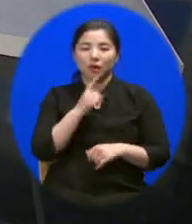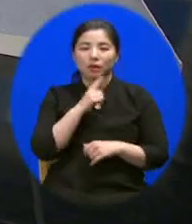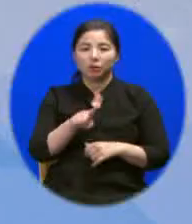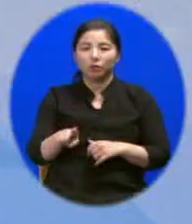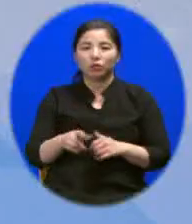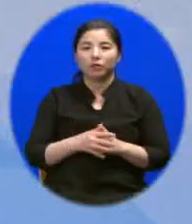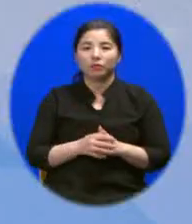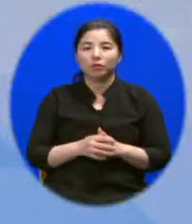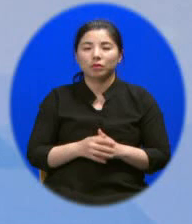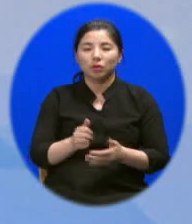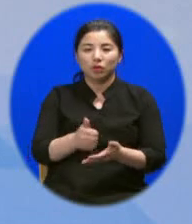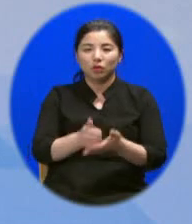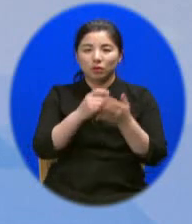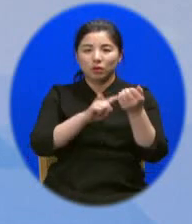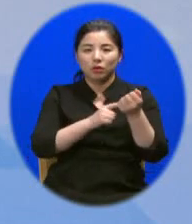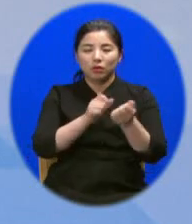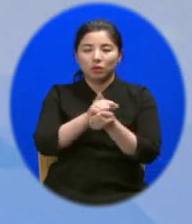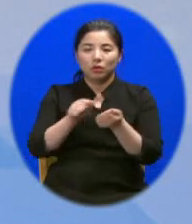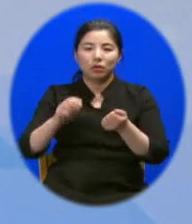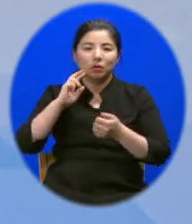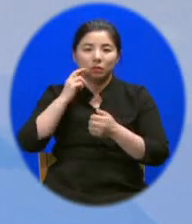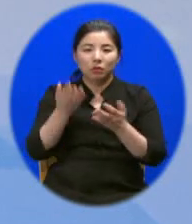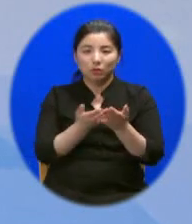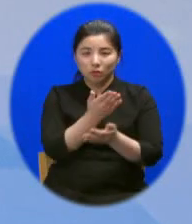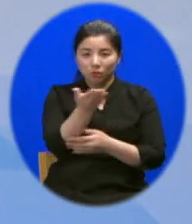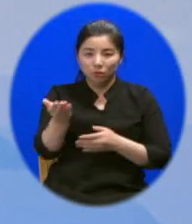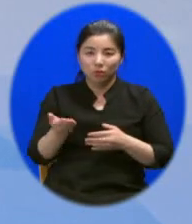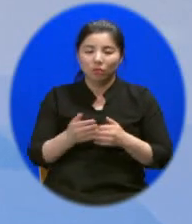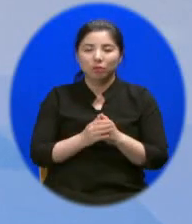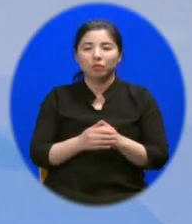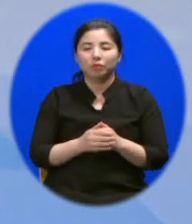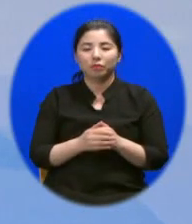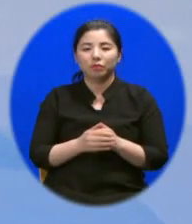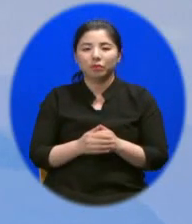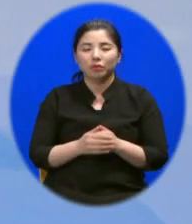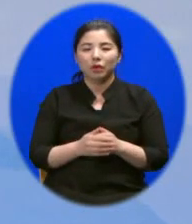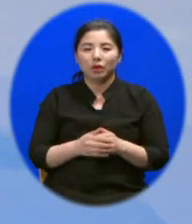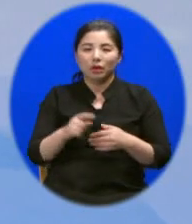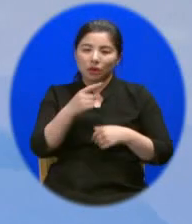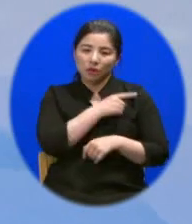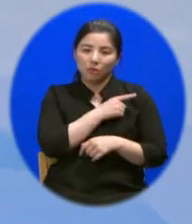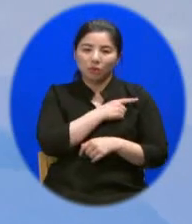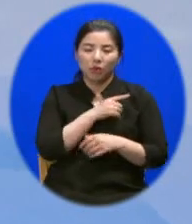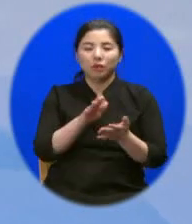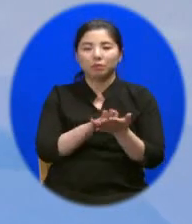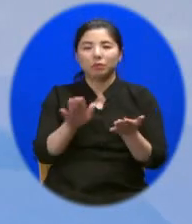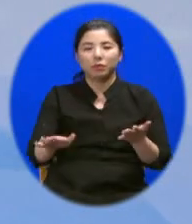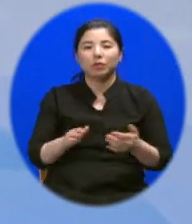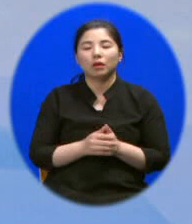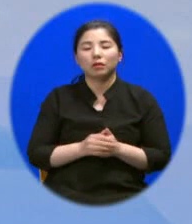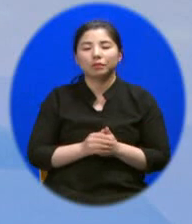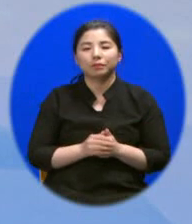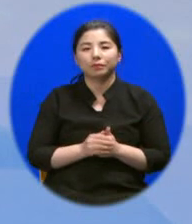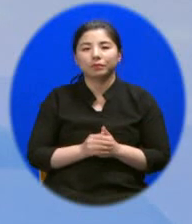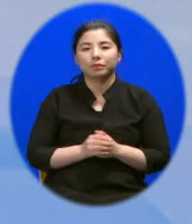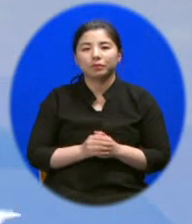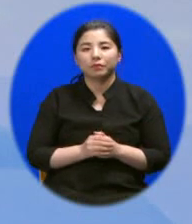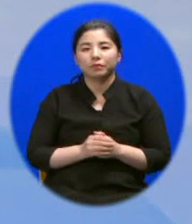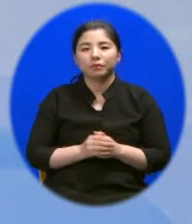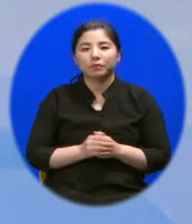입니다 중요한 증평 진천 음성군 여러분 기어 1번이 무선 입니다 아